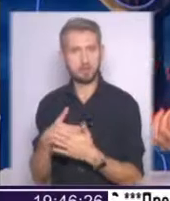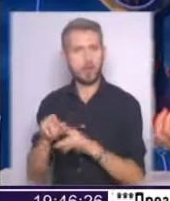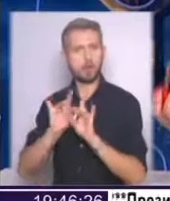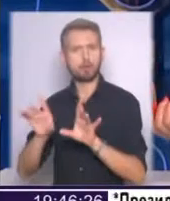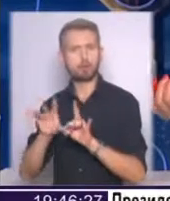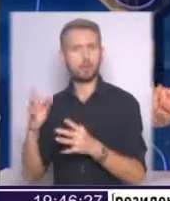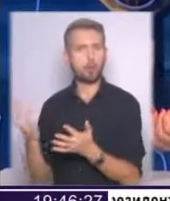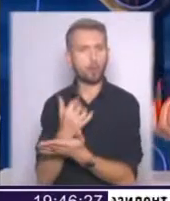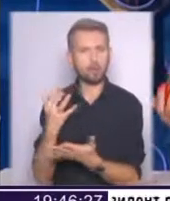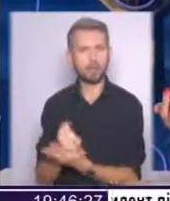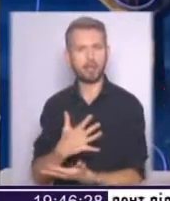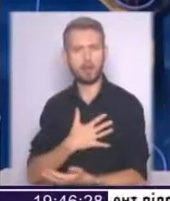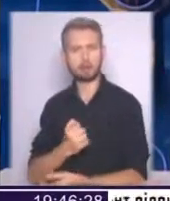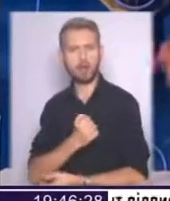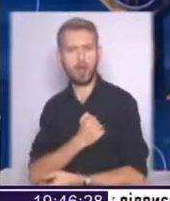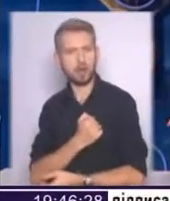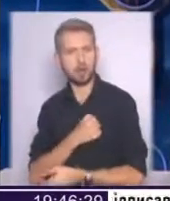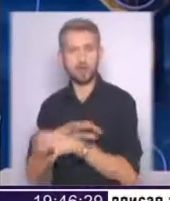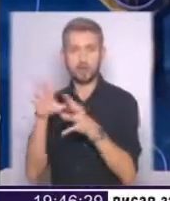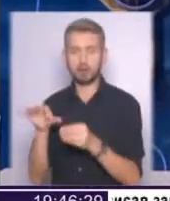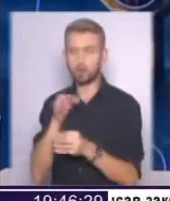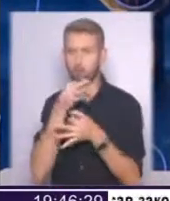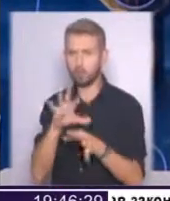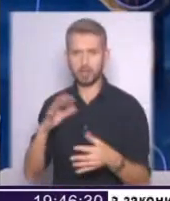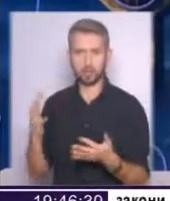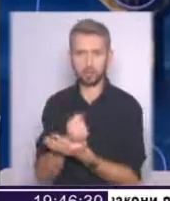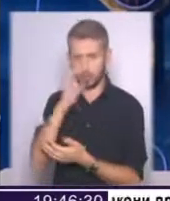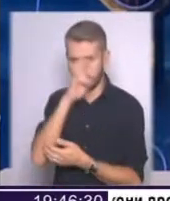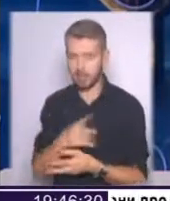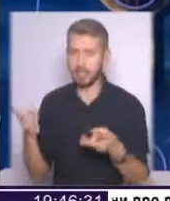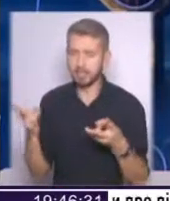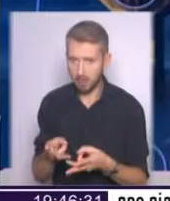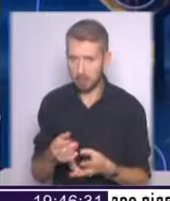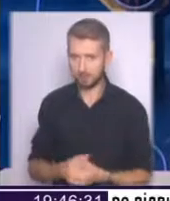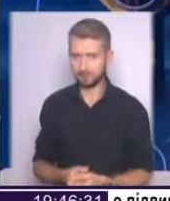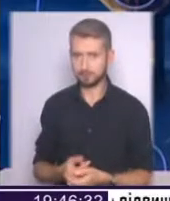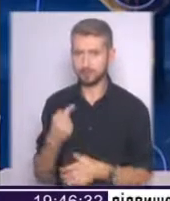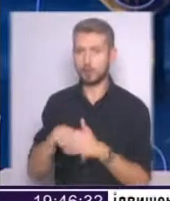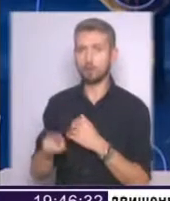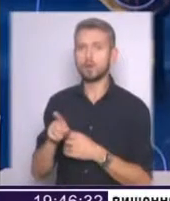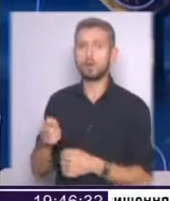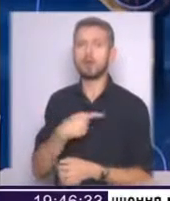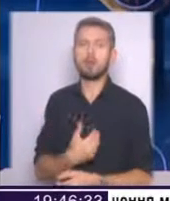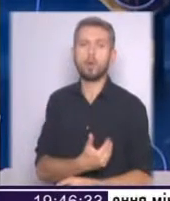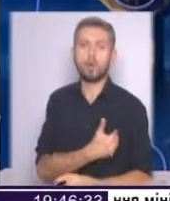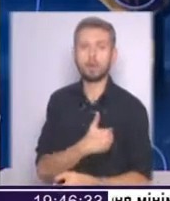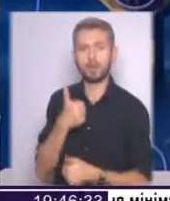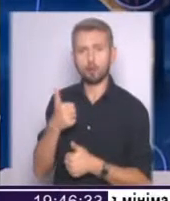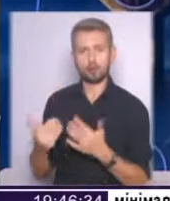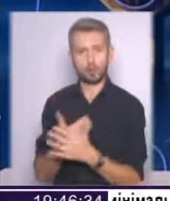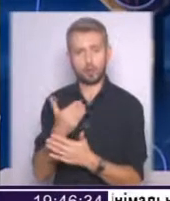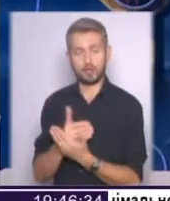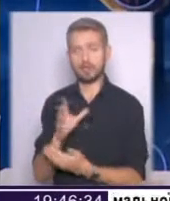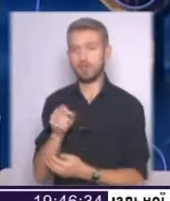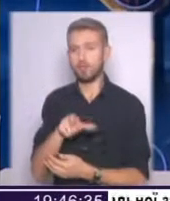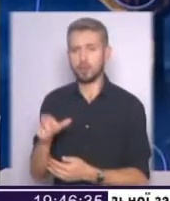про успіхи нашої армії, взагалі про будь-які успіхи в країні варто. Тому що нам хочеться і хороших новин, всім людям